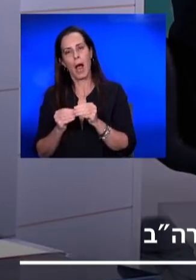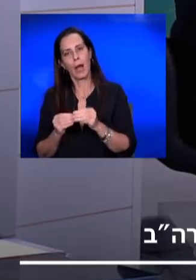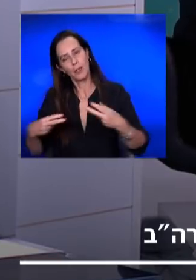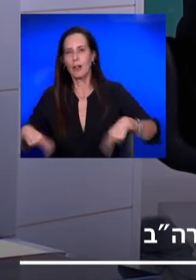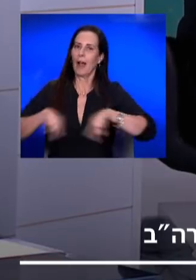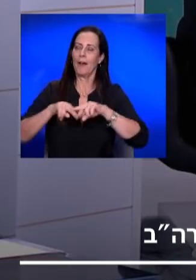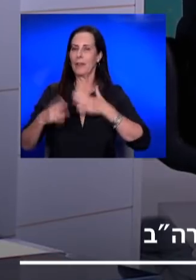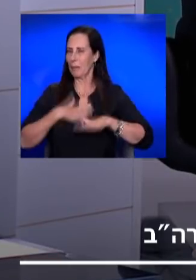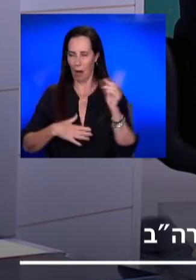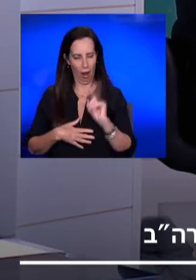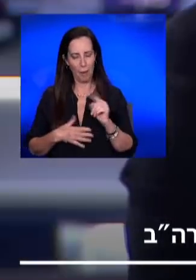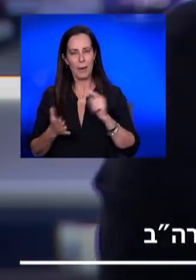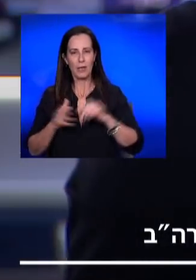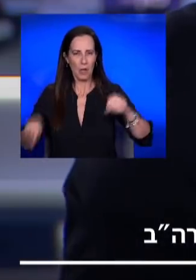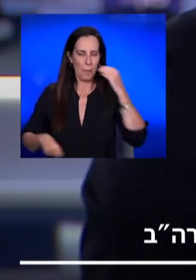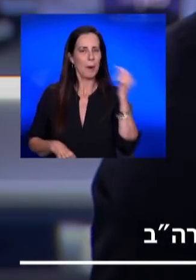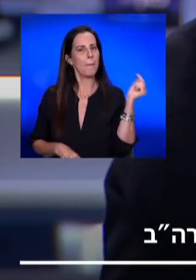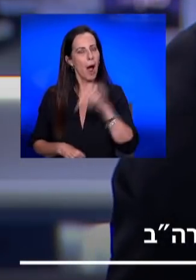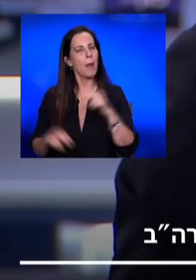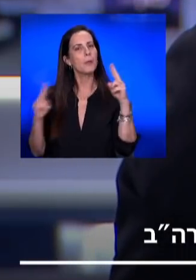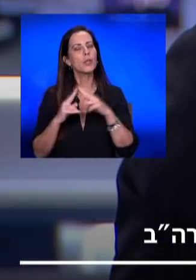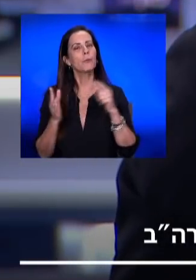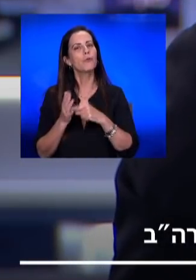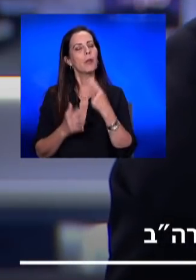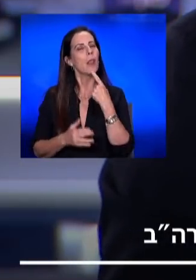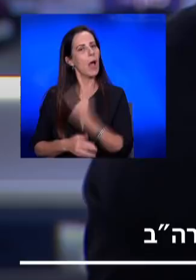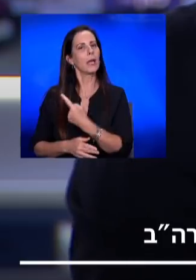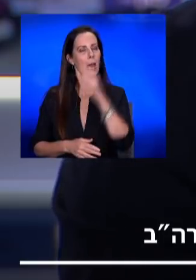ומשועשים. נכון, מכיוון שביידן בא למפגש הזה למעשה כדי להציג